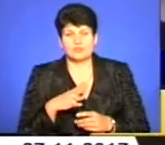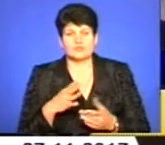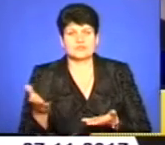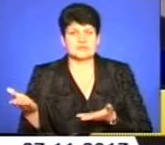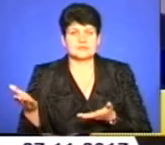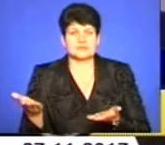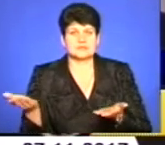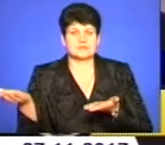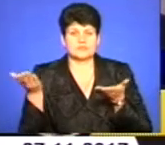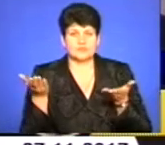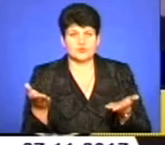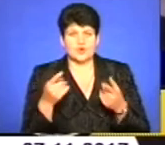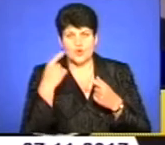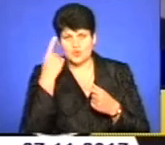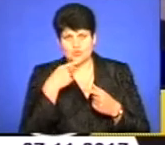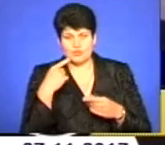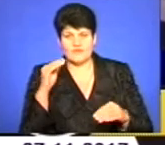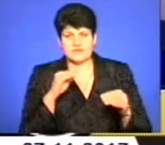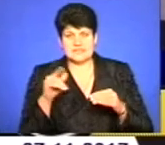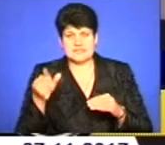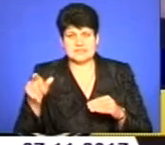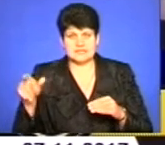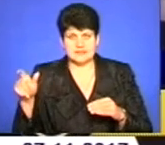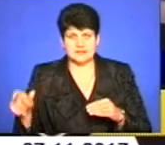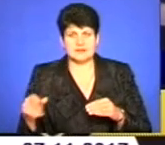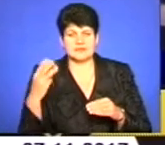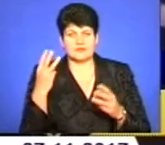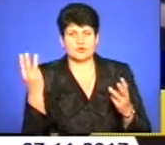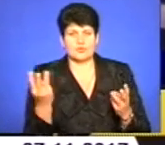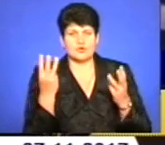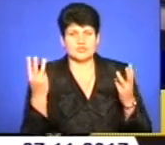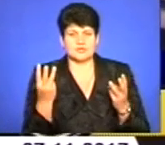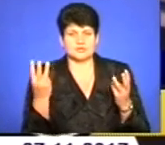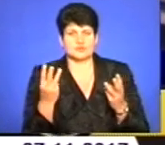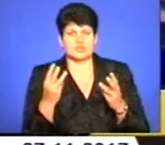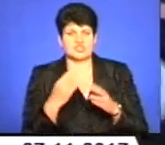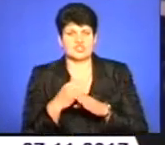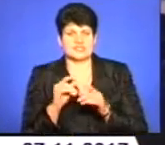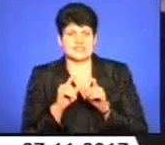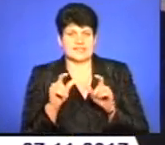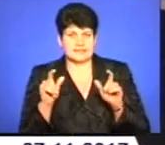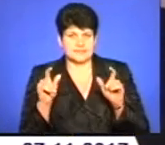склад Тернопільського районного відділу та 3-ї державно-пожежно-рятувальної частини.